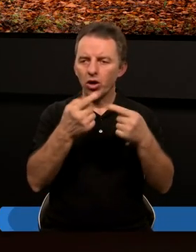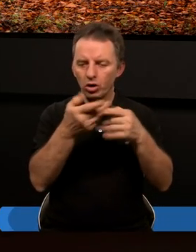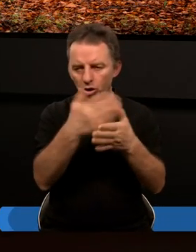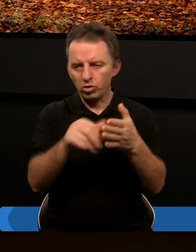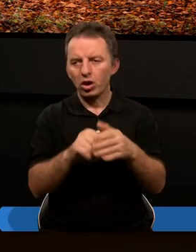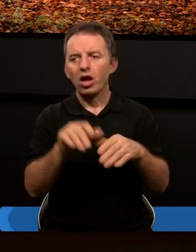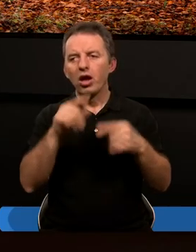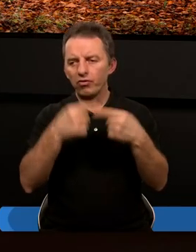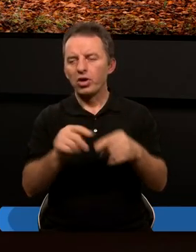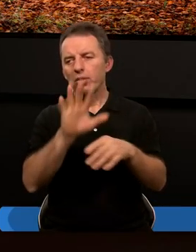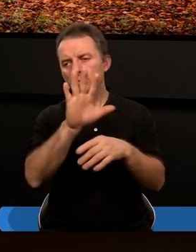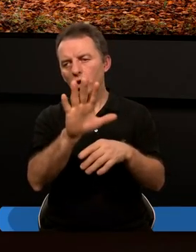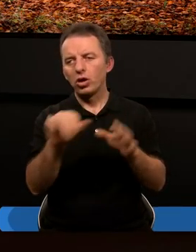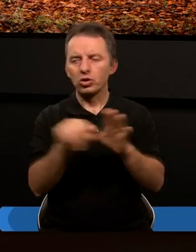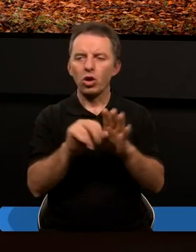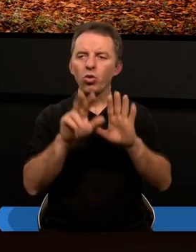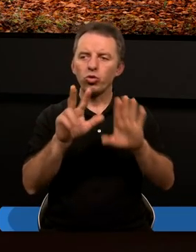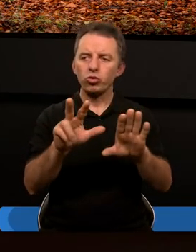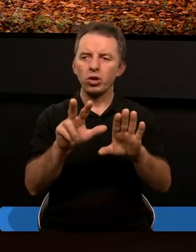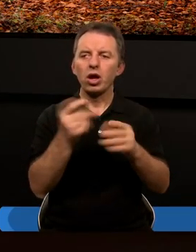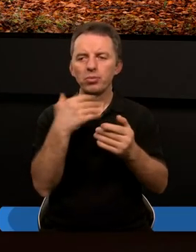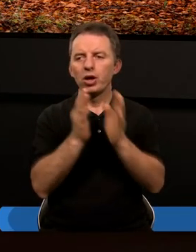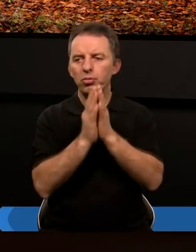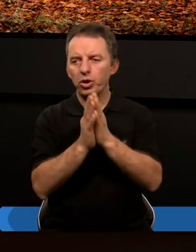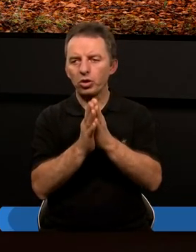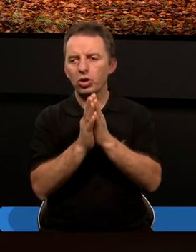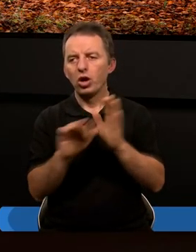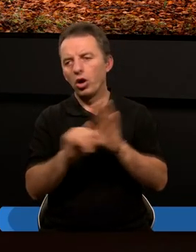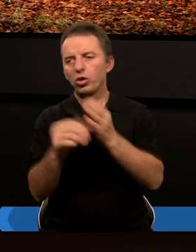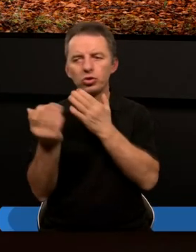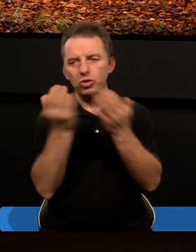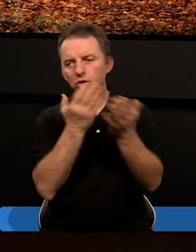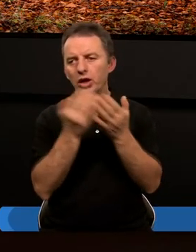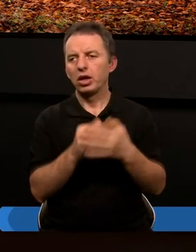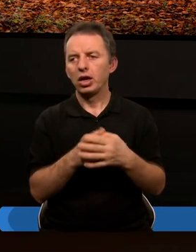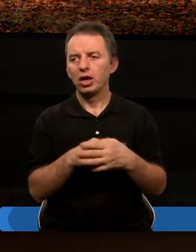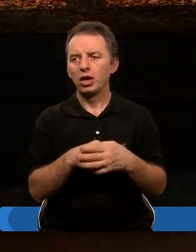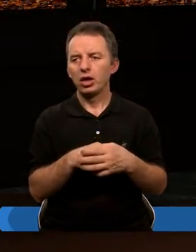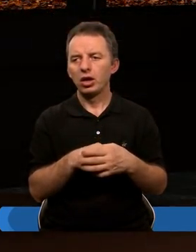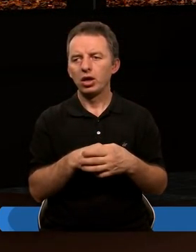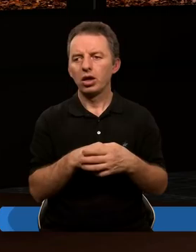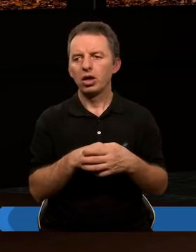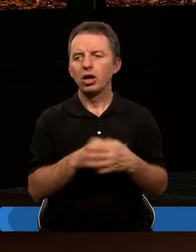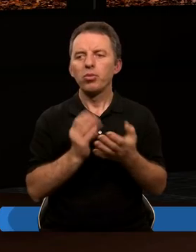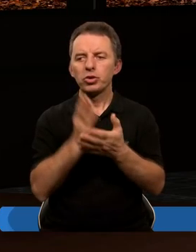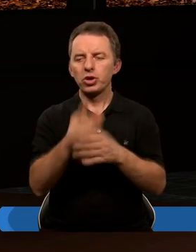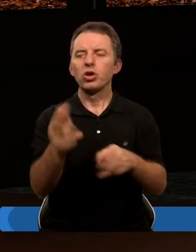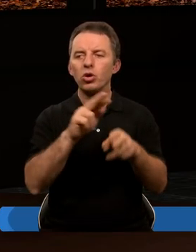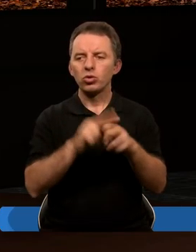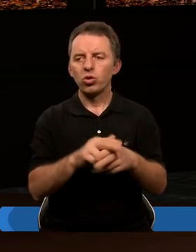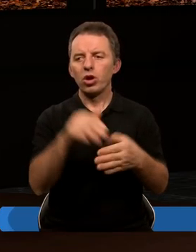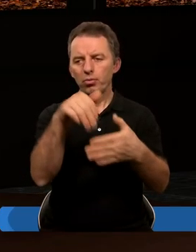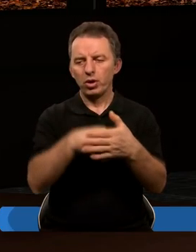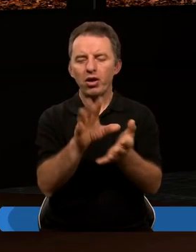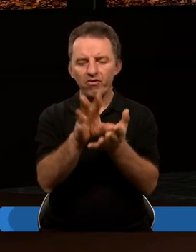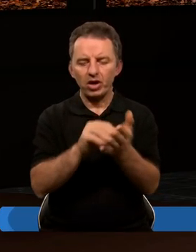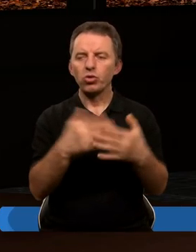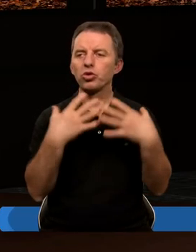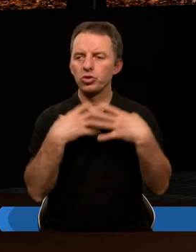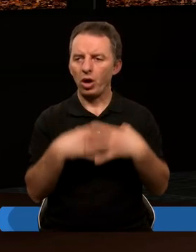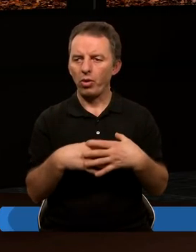wiersza piątego do ósmego. Bardzo proszę o odczytanie. Ci przecież, którzy postępują